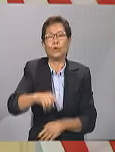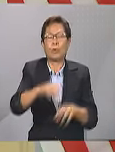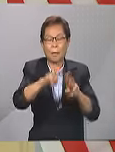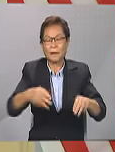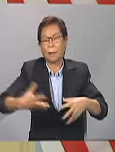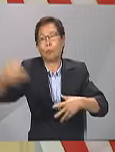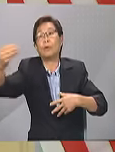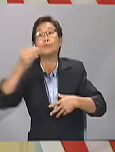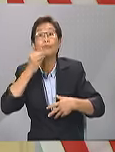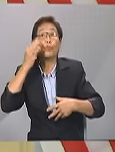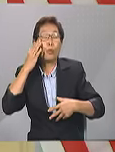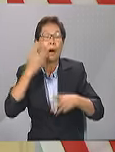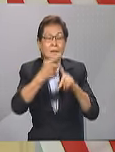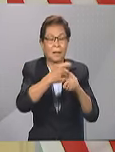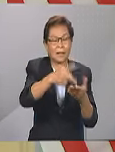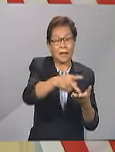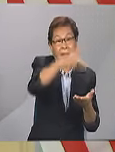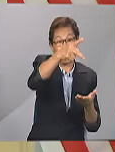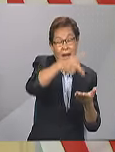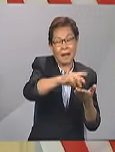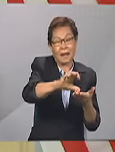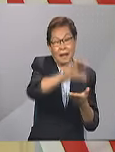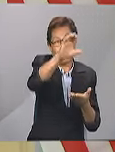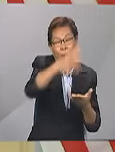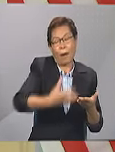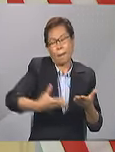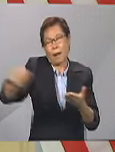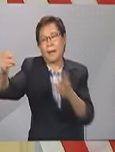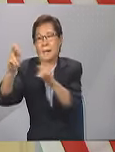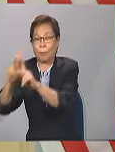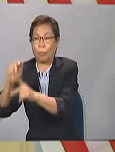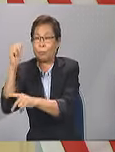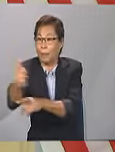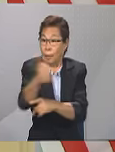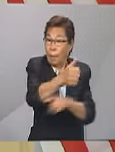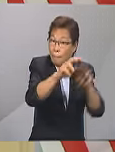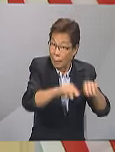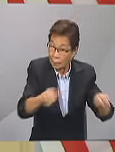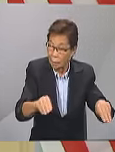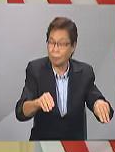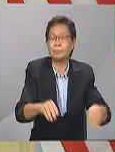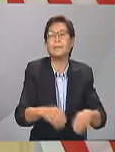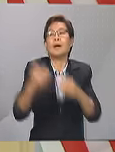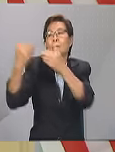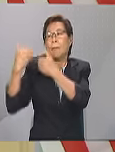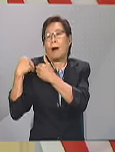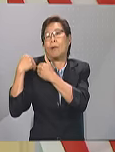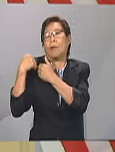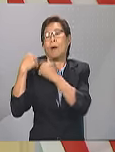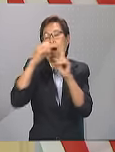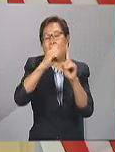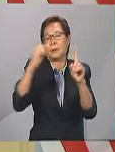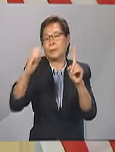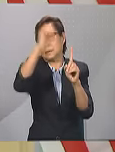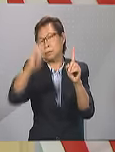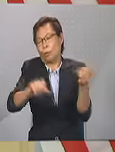belajar daripada campus ke kampung masuk ke kampung halaman masing-masing ianya ditanggung sepenuhnya oleh